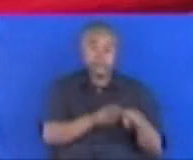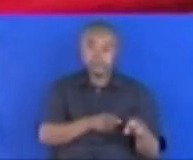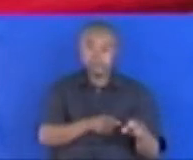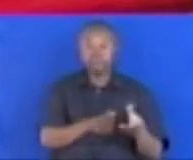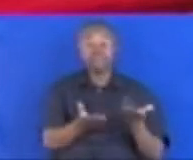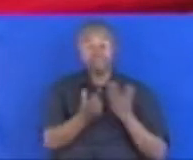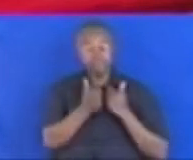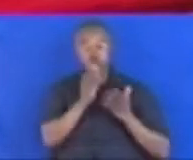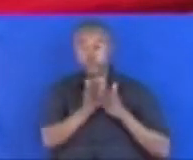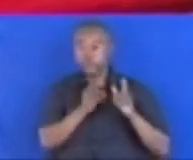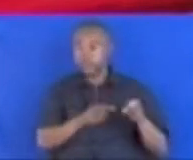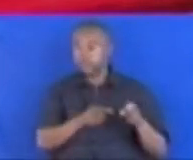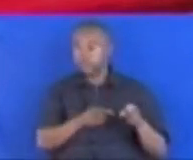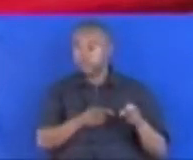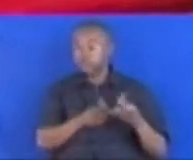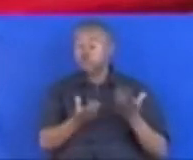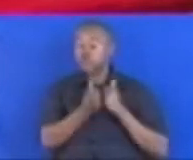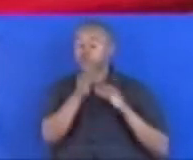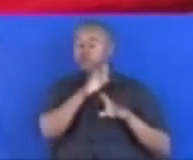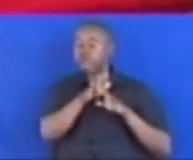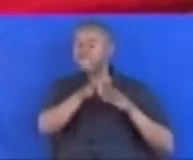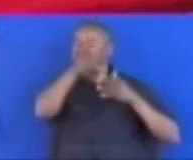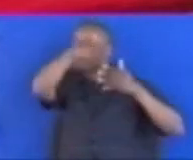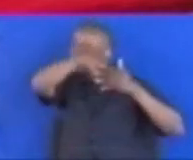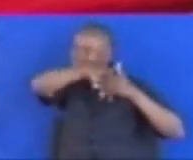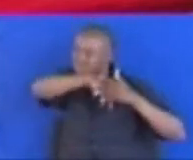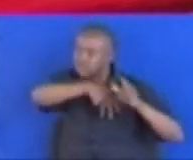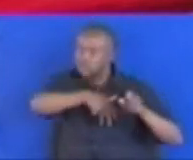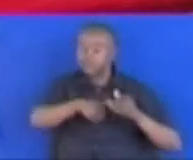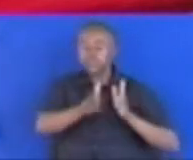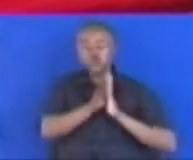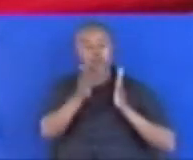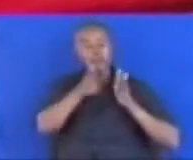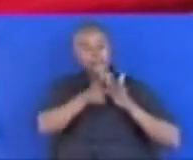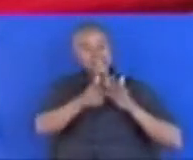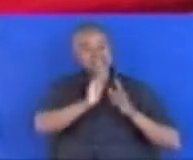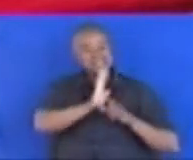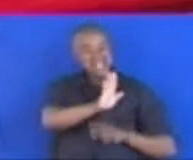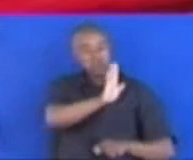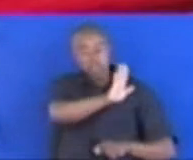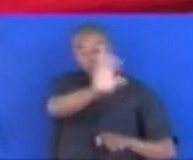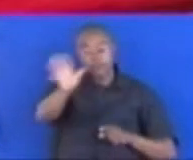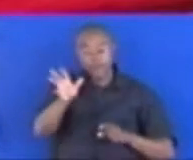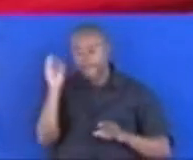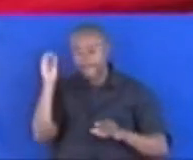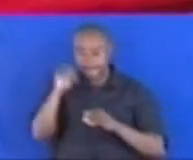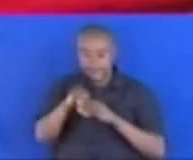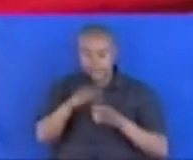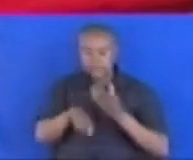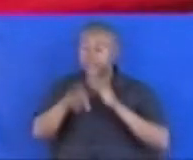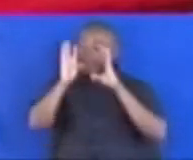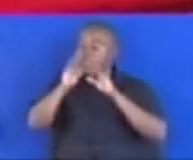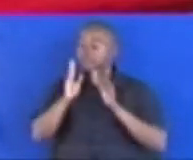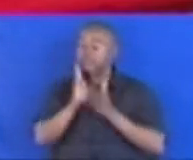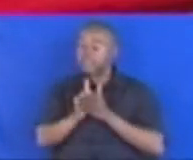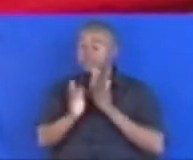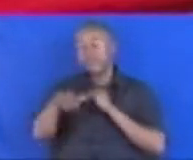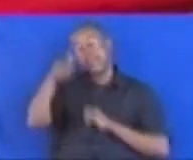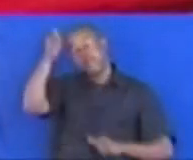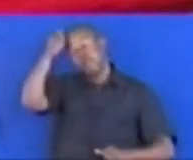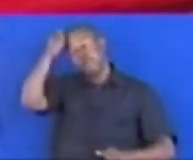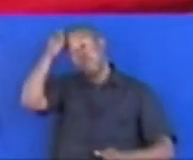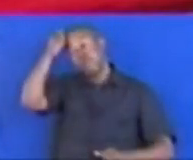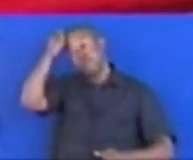kuhakikisha wanahoji ili kupata ufafanuzi wa kina. Naomba majina yao Mheshimiwa naibu spika yaingie kwenye taarifa rasmi ya